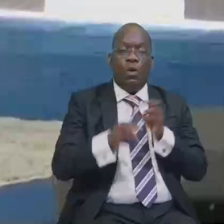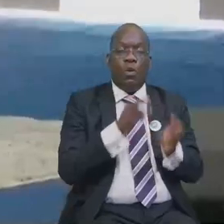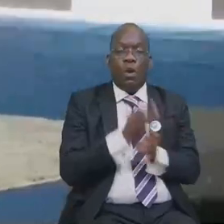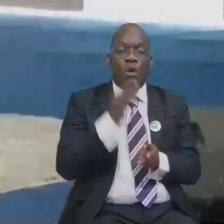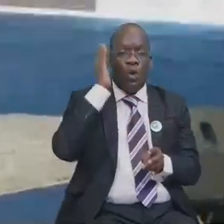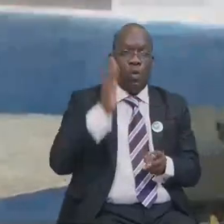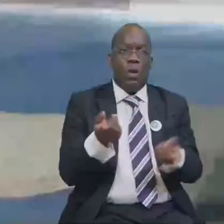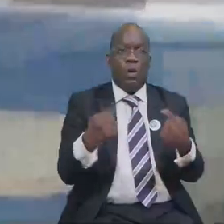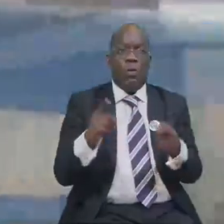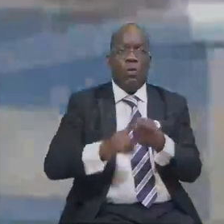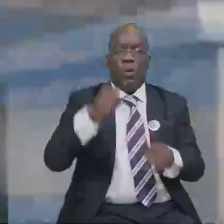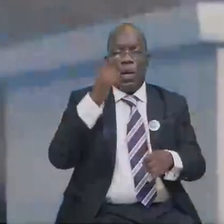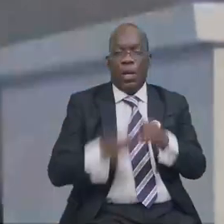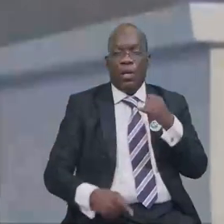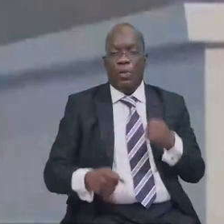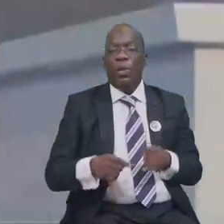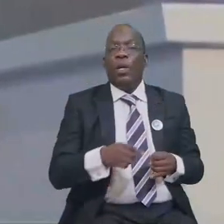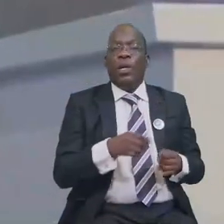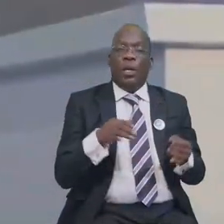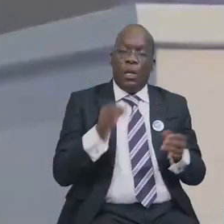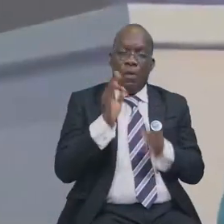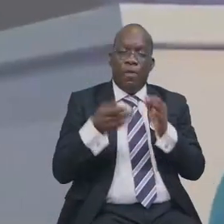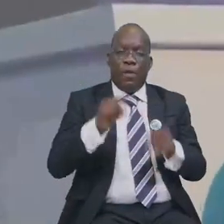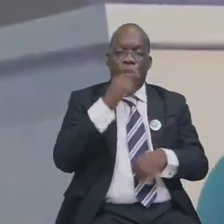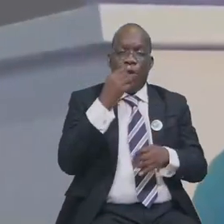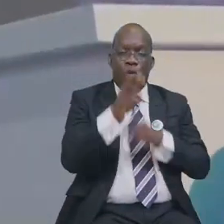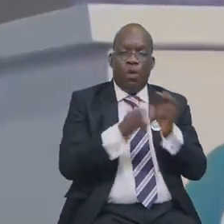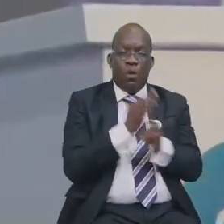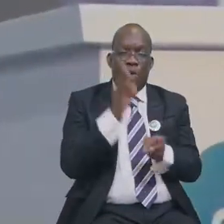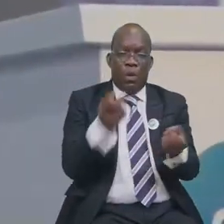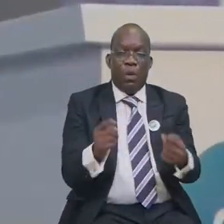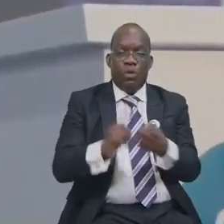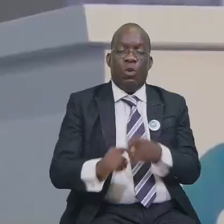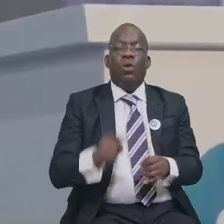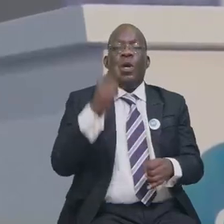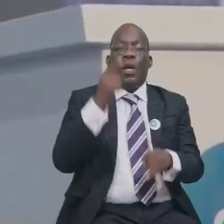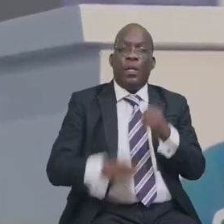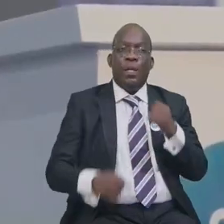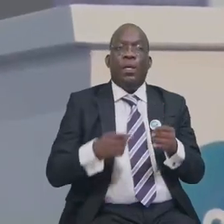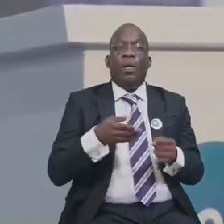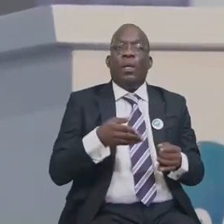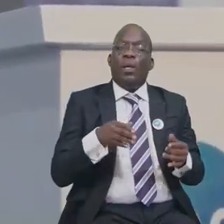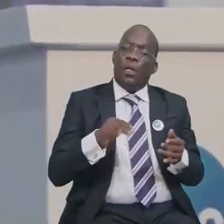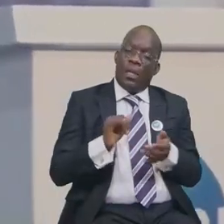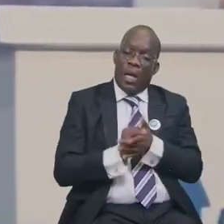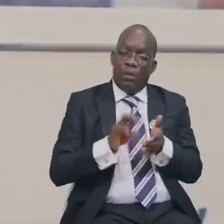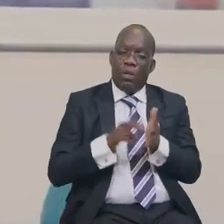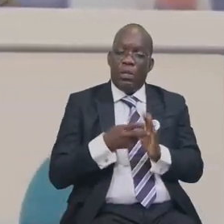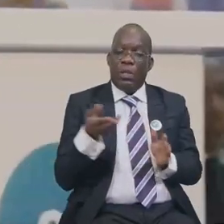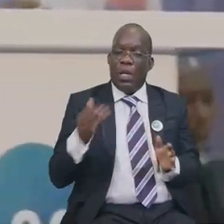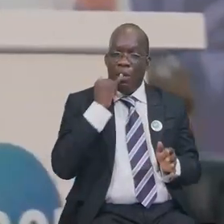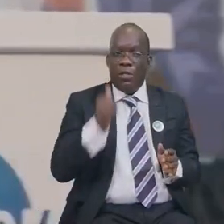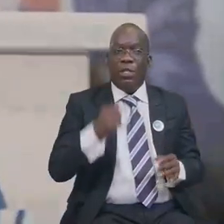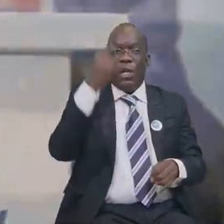va prendre fin, il y a donc la fin des temps. Et nous venons au verset 4. Verset